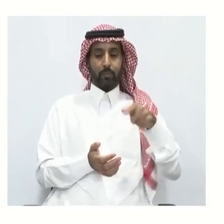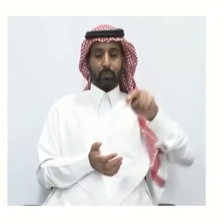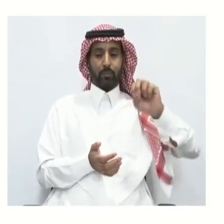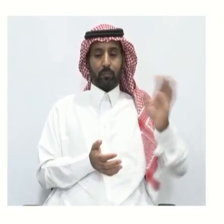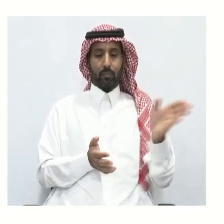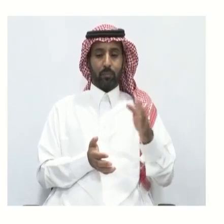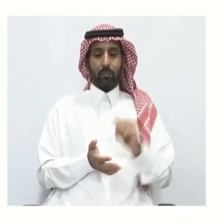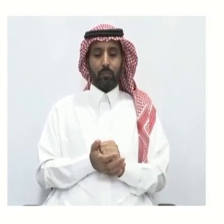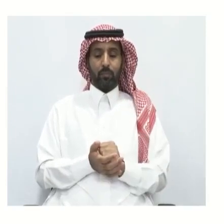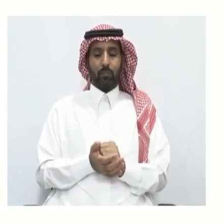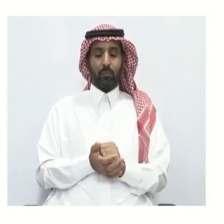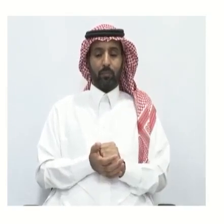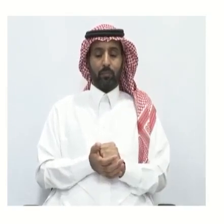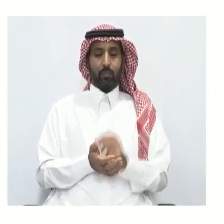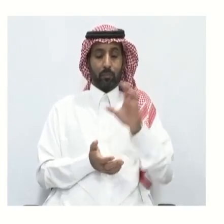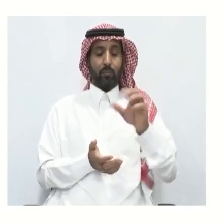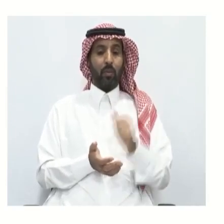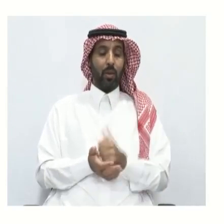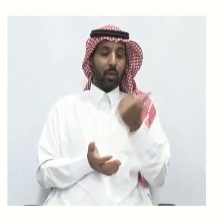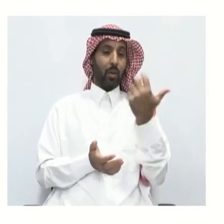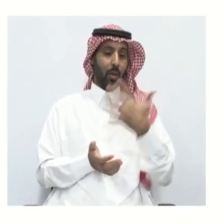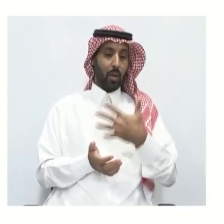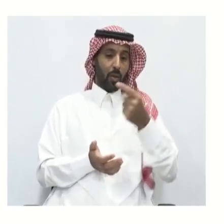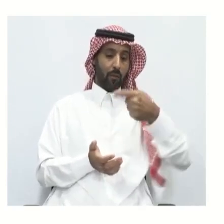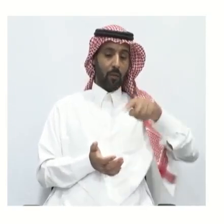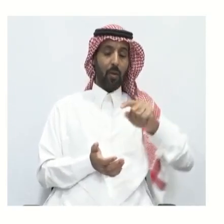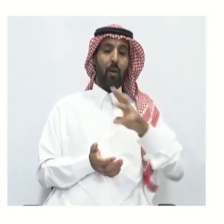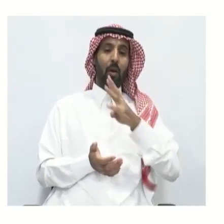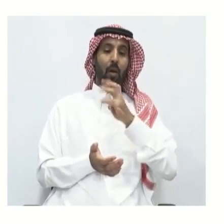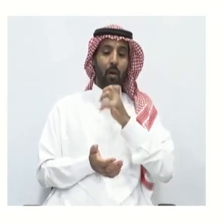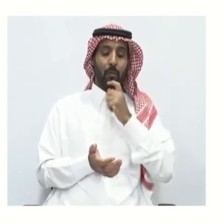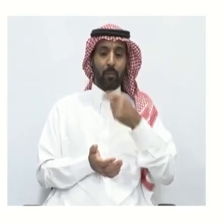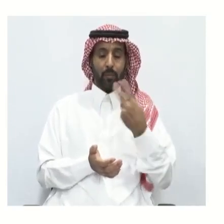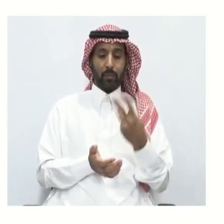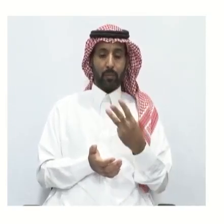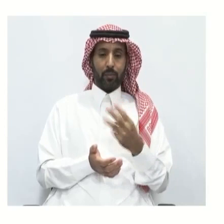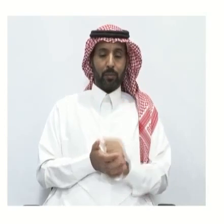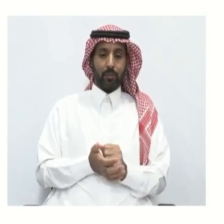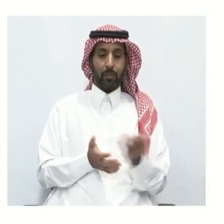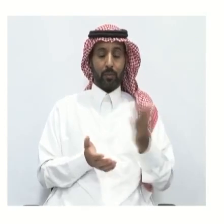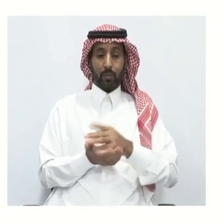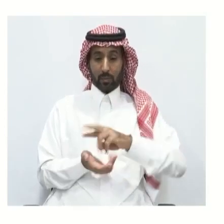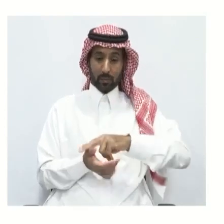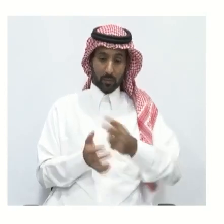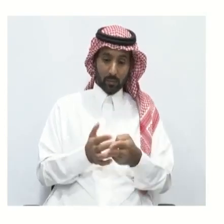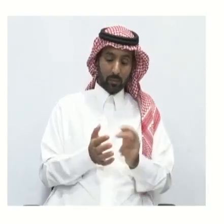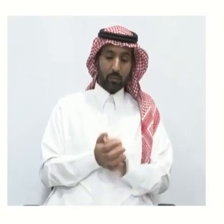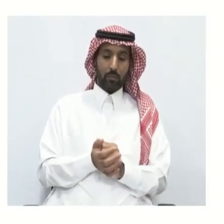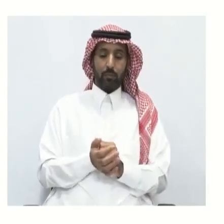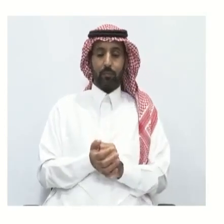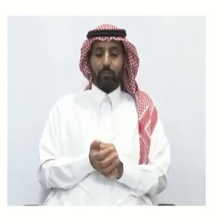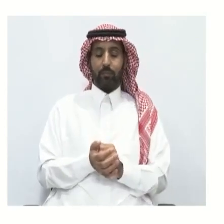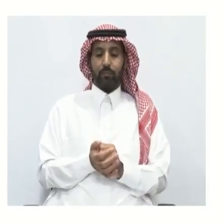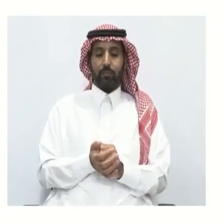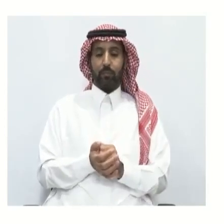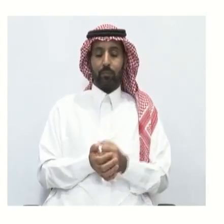نستخرج كتله العناصر الموجوده لدي في الصيغه وهي الزنكوليود ثم نحول مولات يوديد الزنك